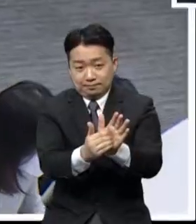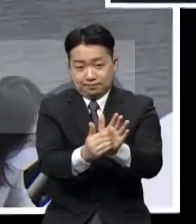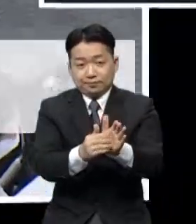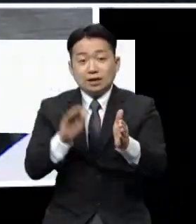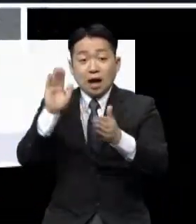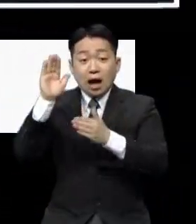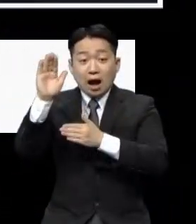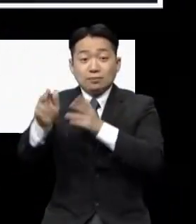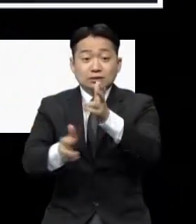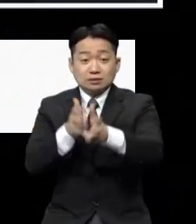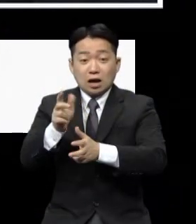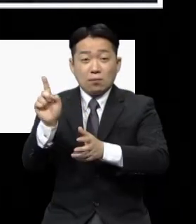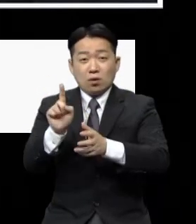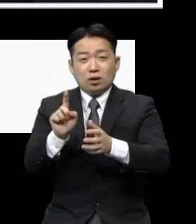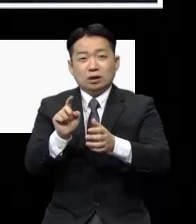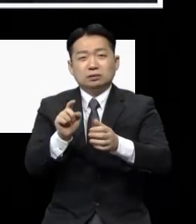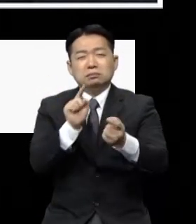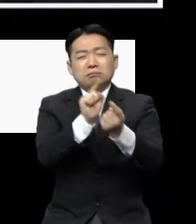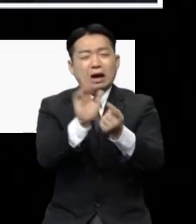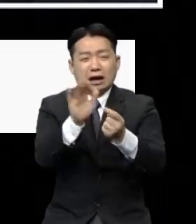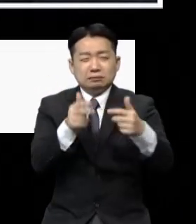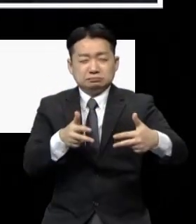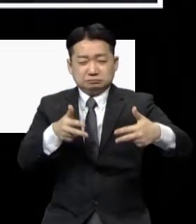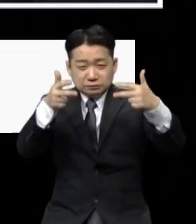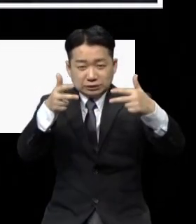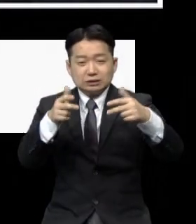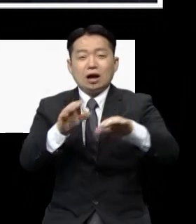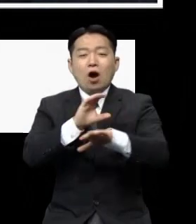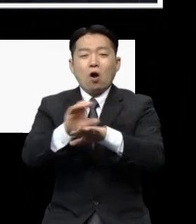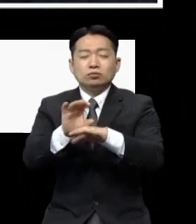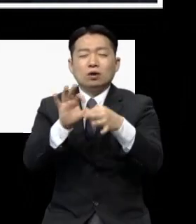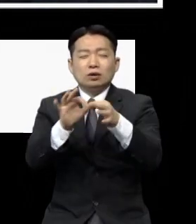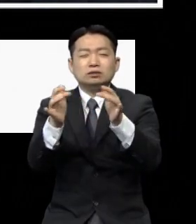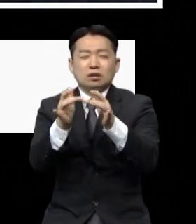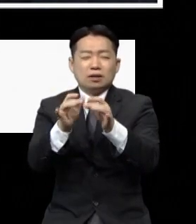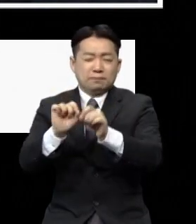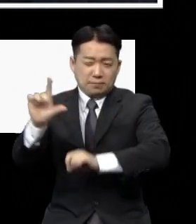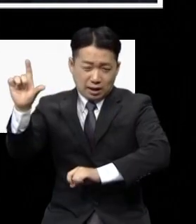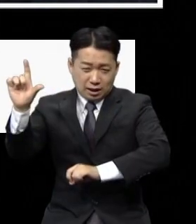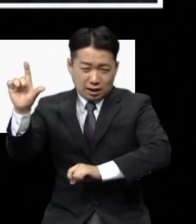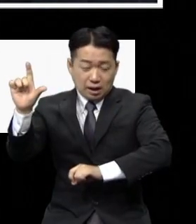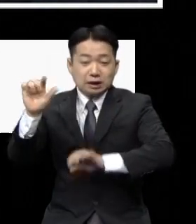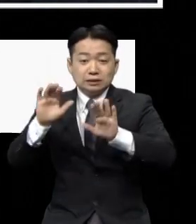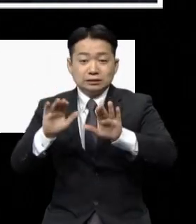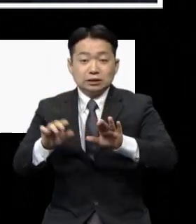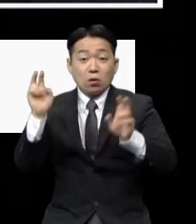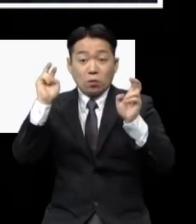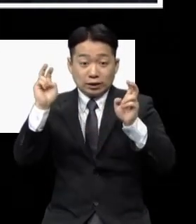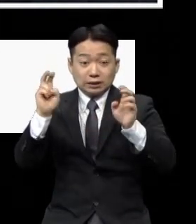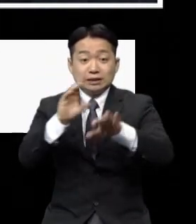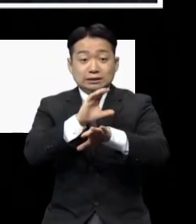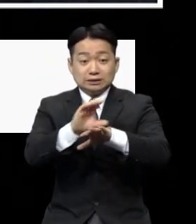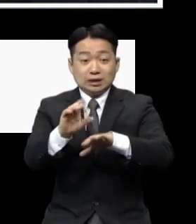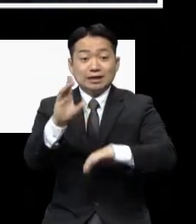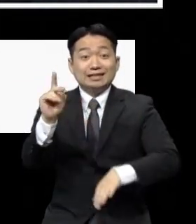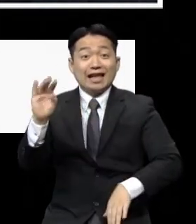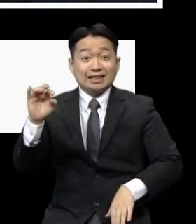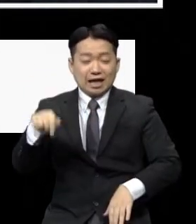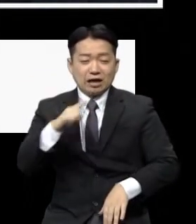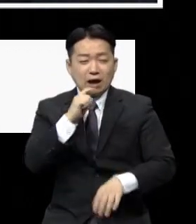앞으로의 산업은 비대면 디지털화가 대세입니다. 이에 전사의 디지털 DNA를 강화하기